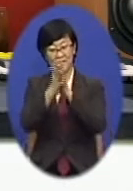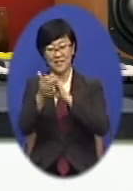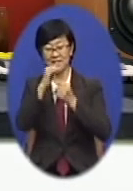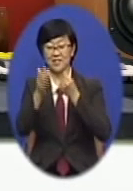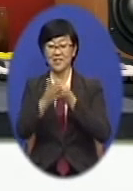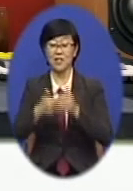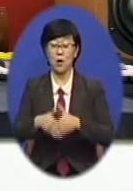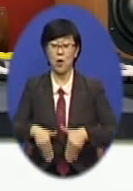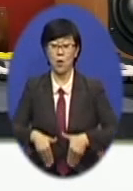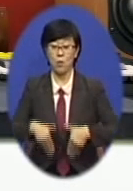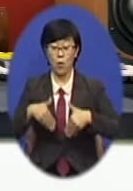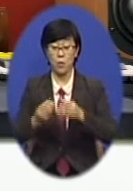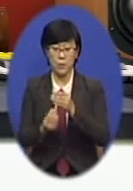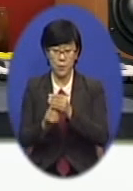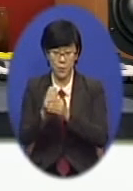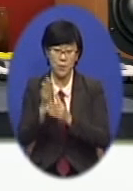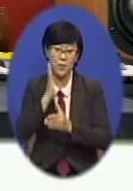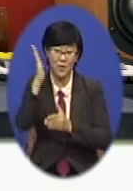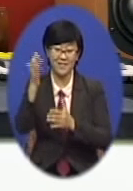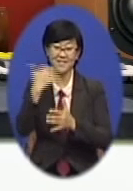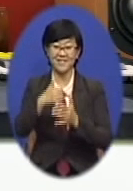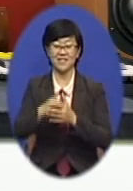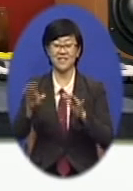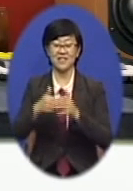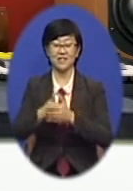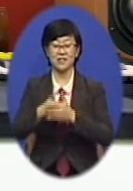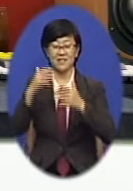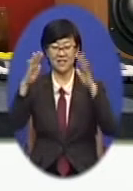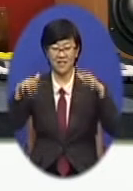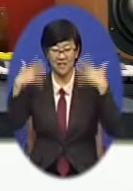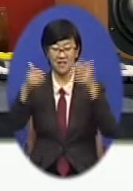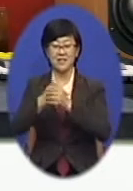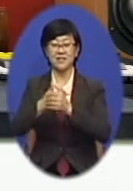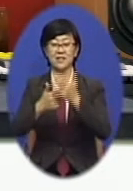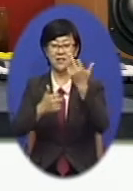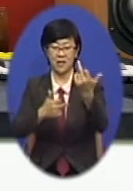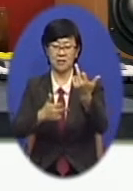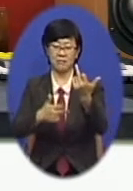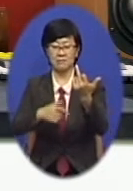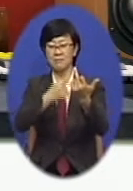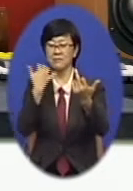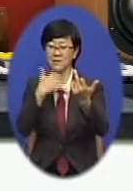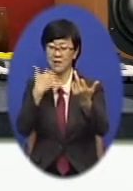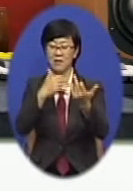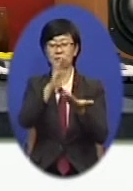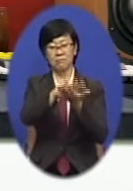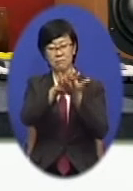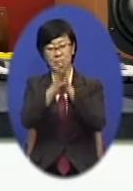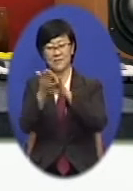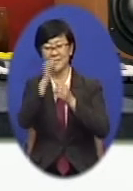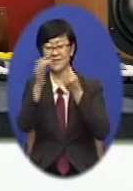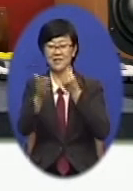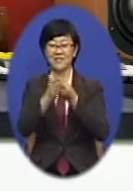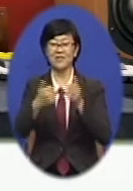것만 파랗고 꽃이지만 가을엔 예. 온통 산이고 뭐고 전부 그냥 물들어 있기 때문에 가을이 좋으시다. 가을이 좋은 것